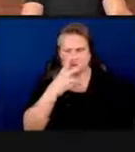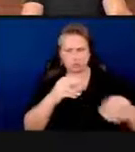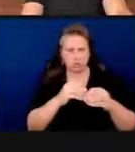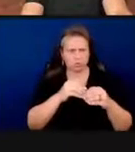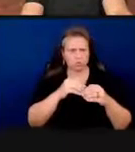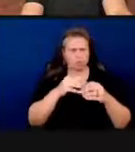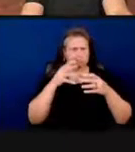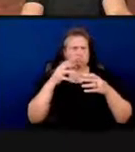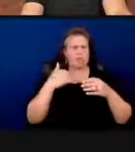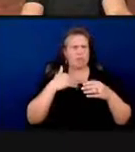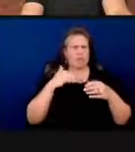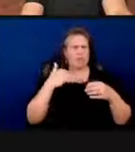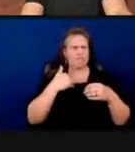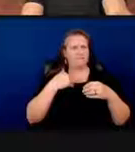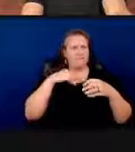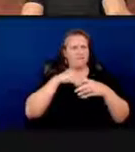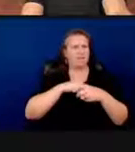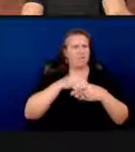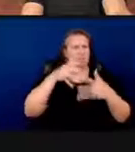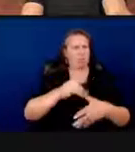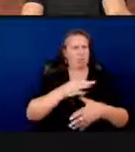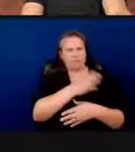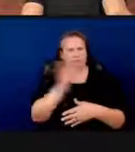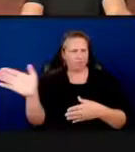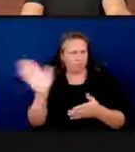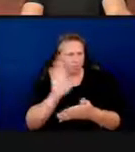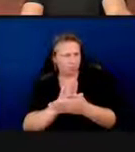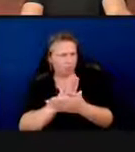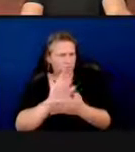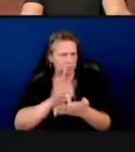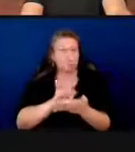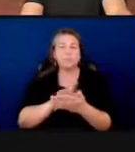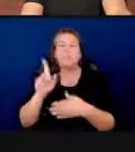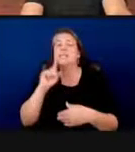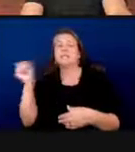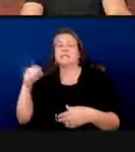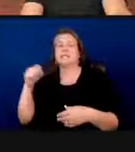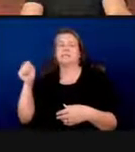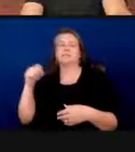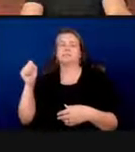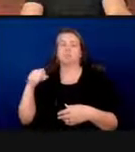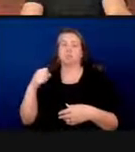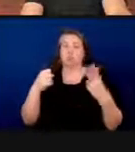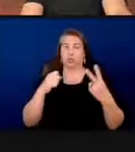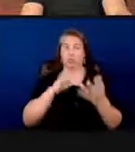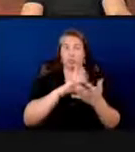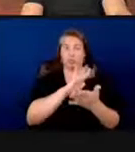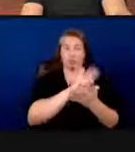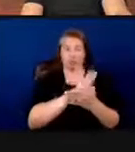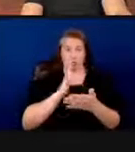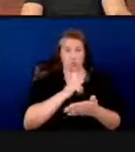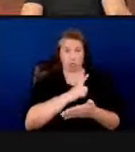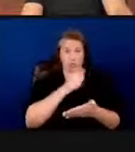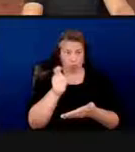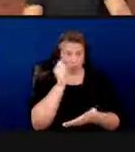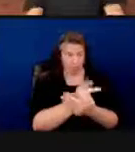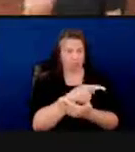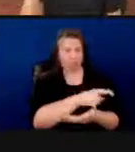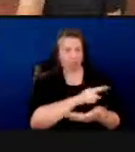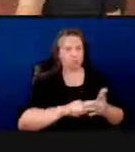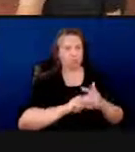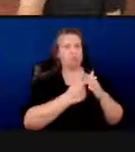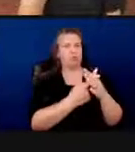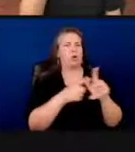في مدارس متوسطة أخرى؟ في إجابة قصيرة نعم، وبعد في إجابة طويلة